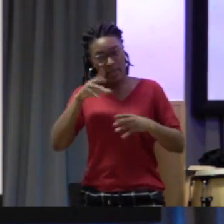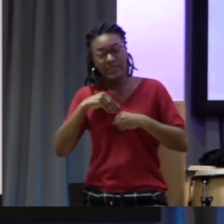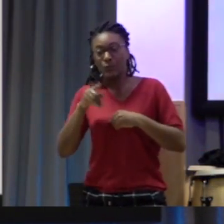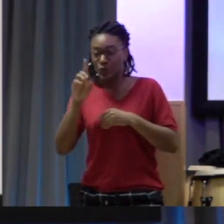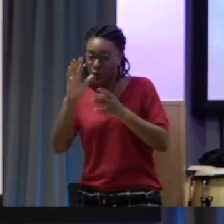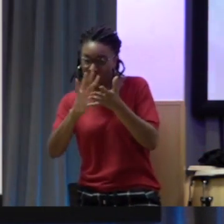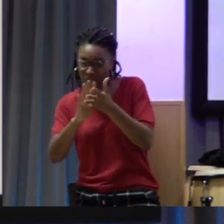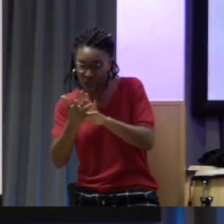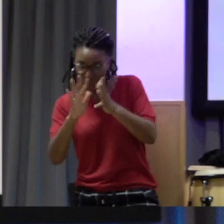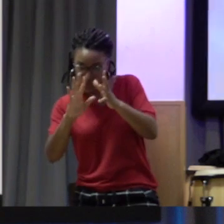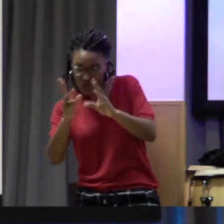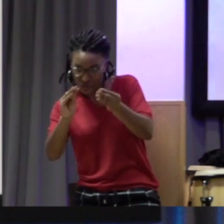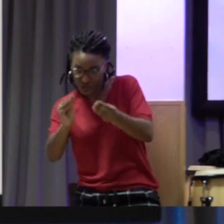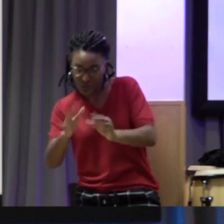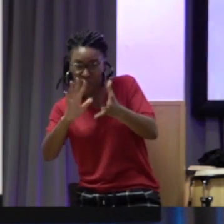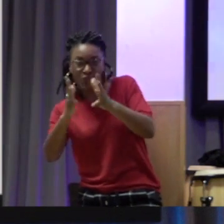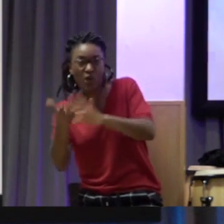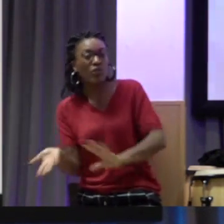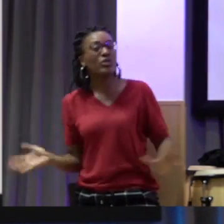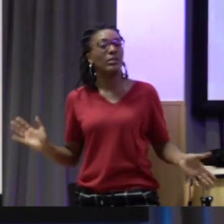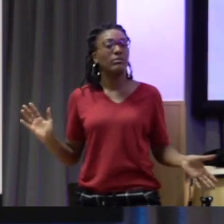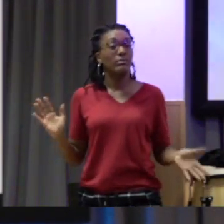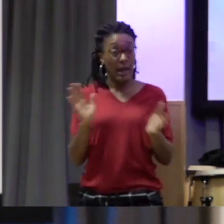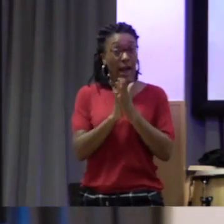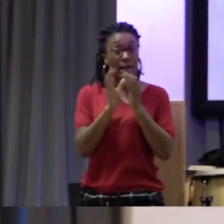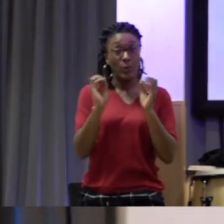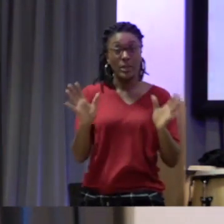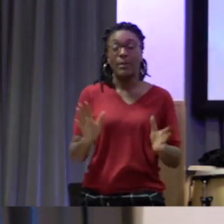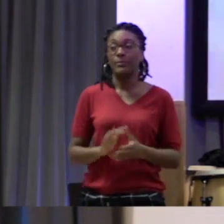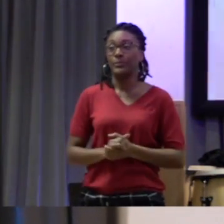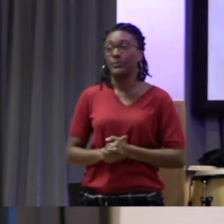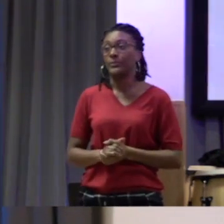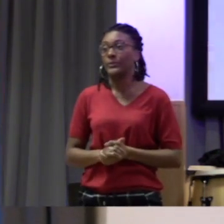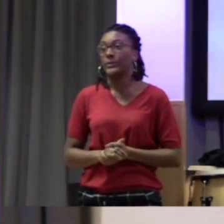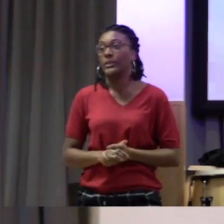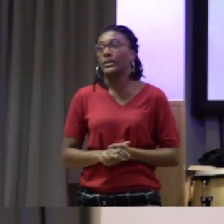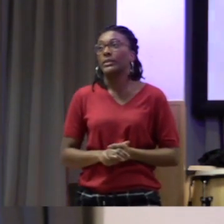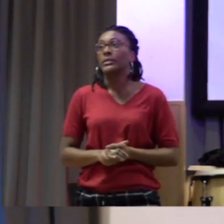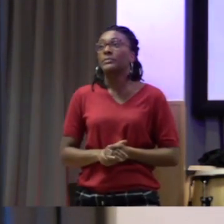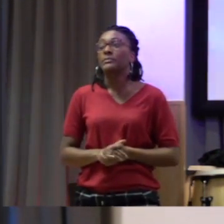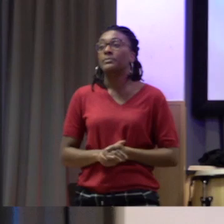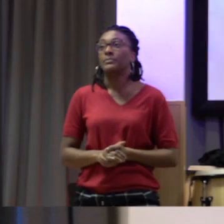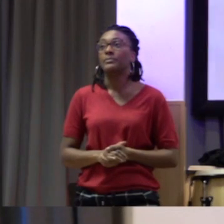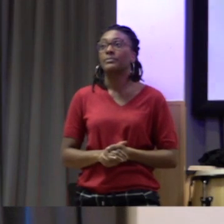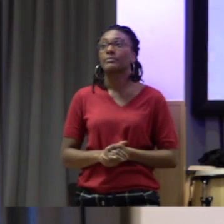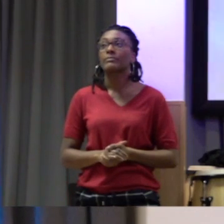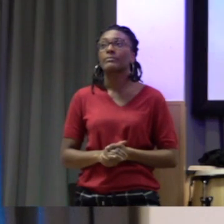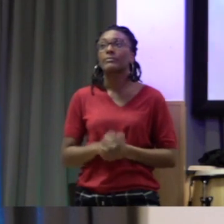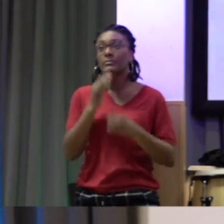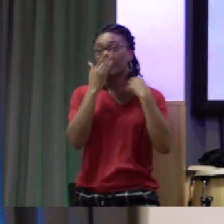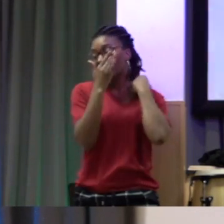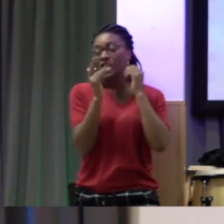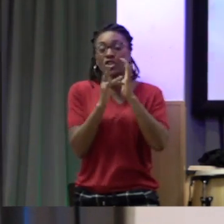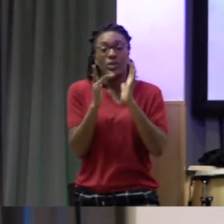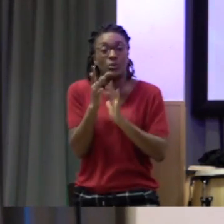Alléluia. Jésus dit, beaucoup